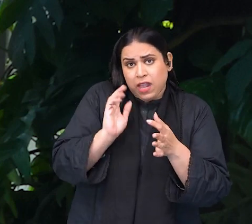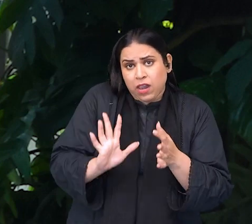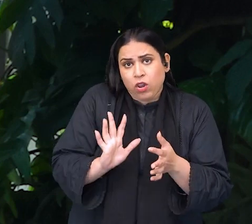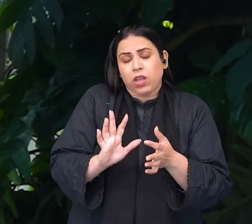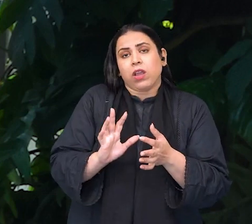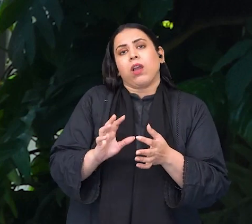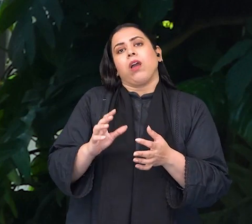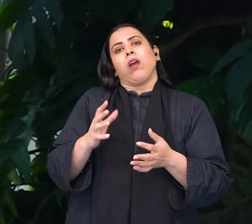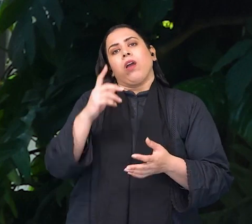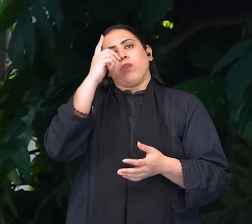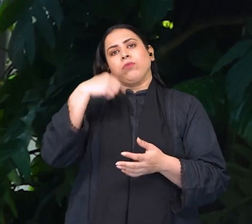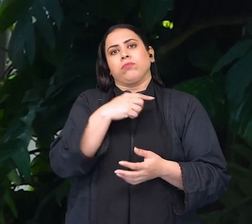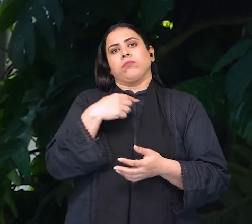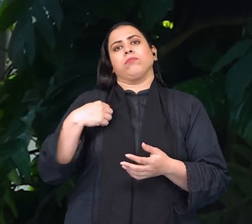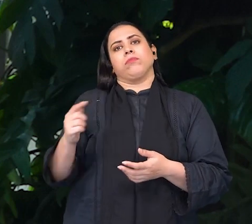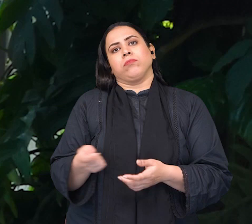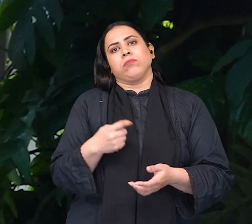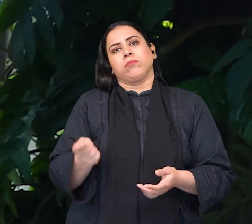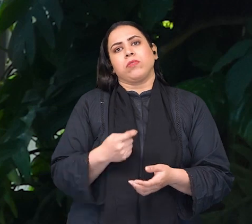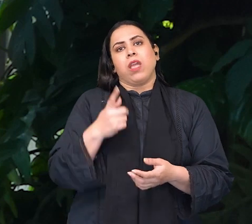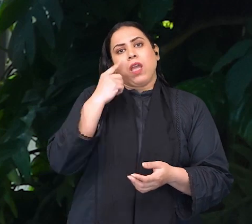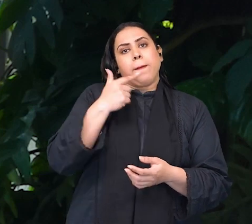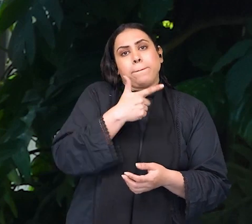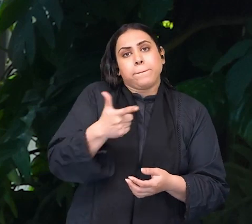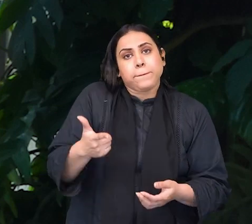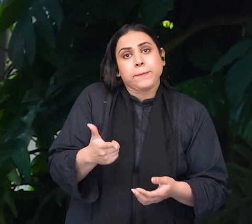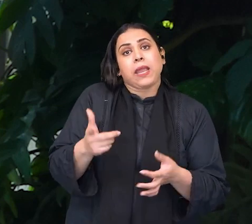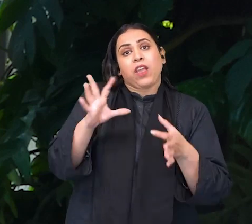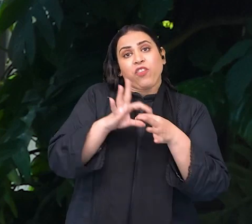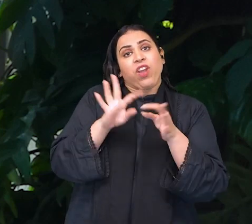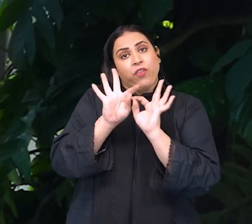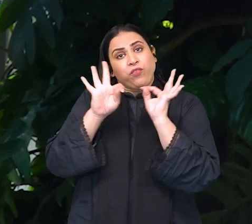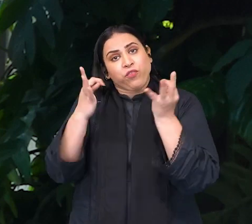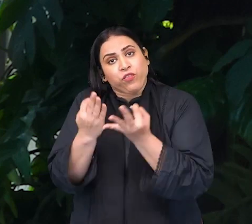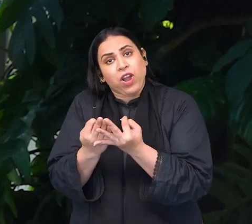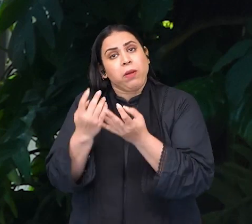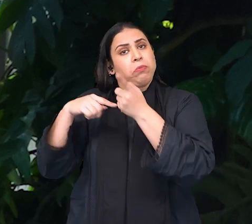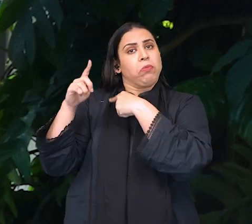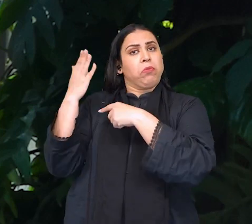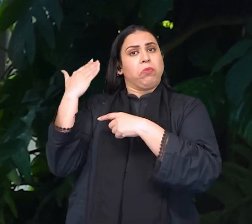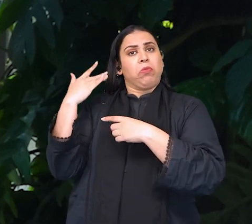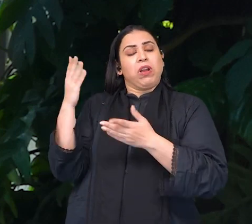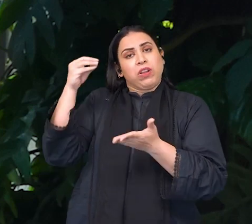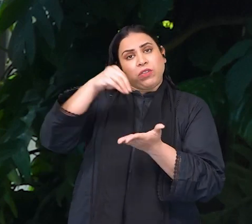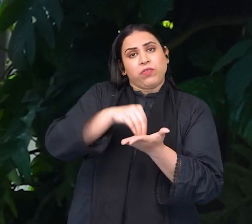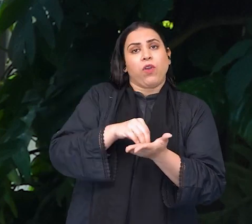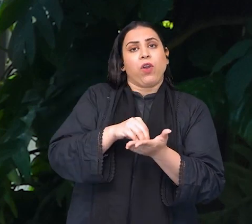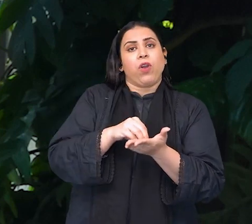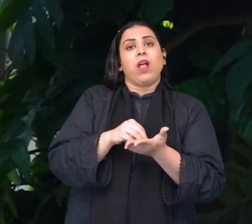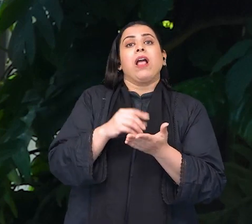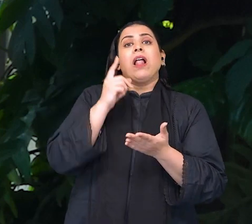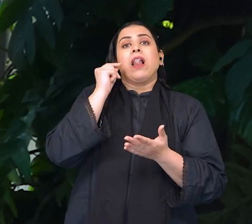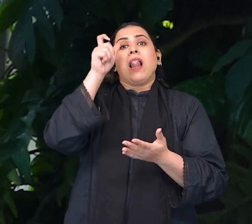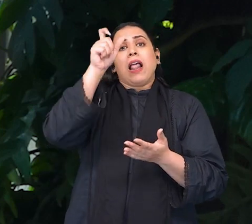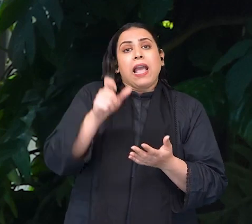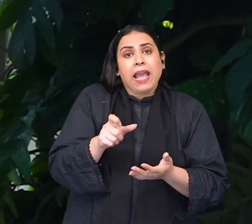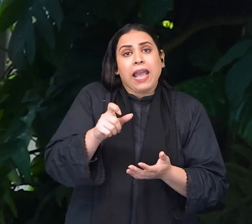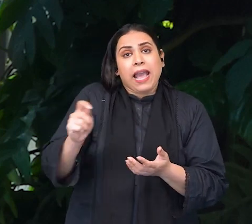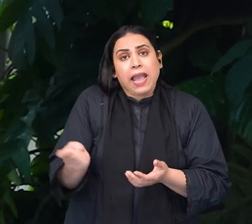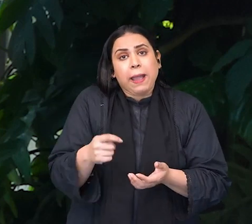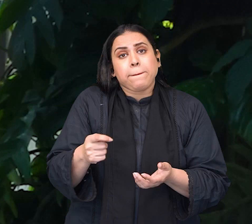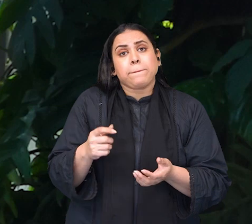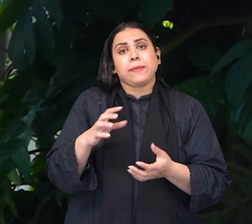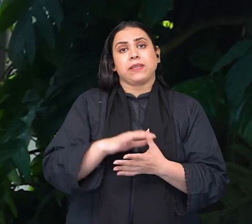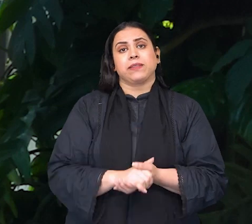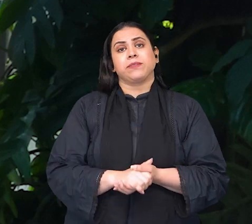रखने वाले वर्कर्स को देखें तो इट इज़ कॉमनली बिलीव्ड दैट पीपल बिलोंगिंग फ्रॉम फैमिलीज़ हु आर हिस्टोरिकली इन्वॉल्व्ड इन दिस लेबर